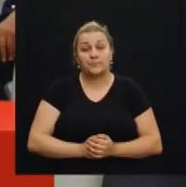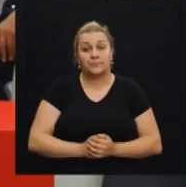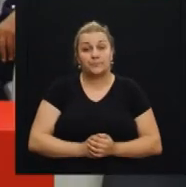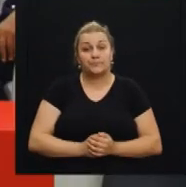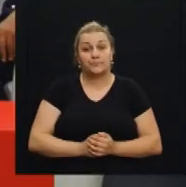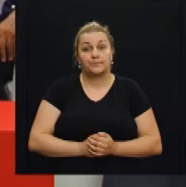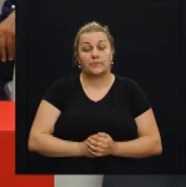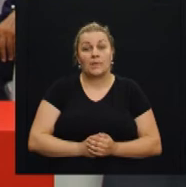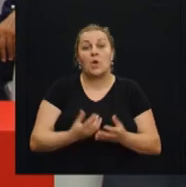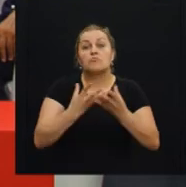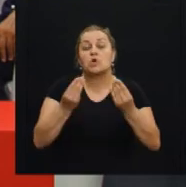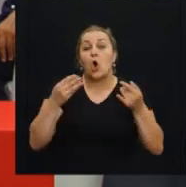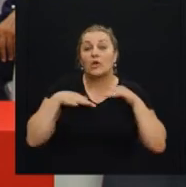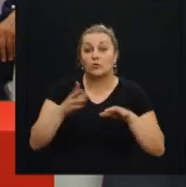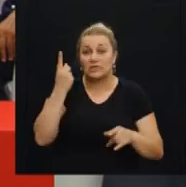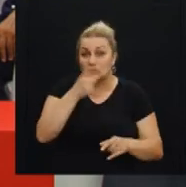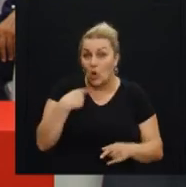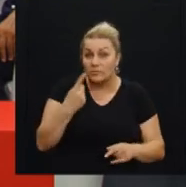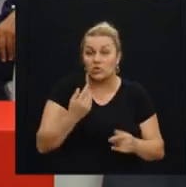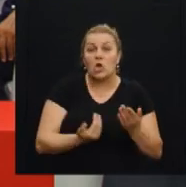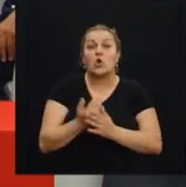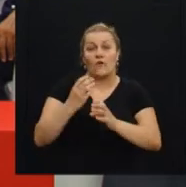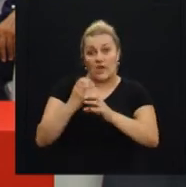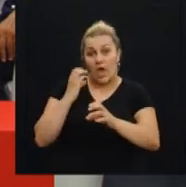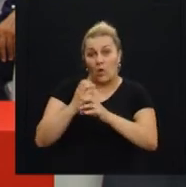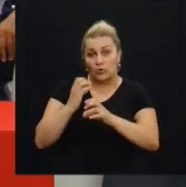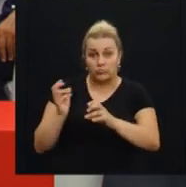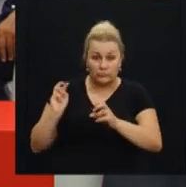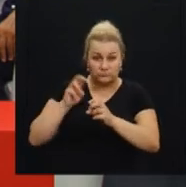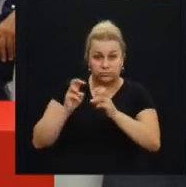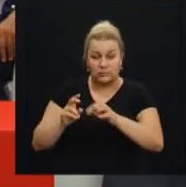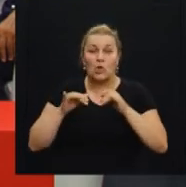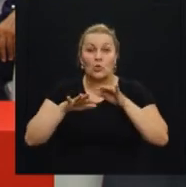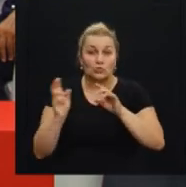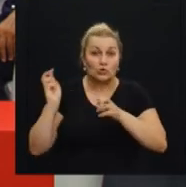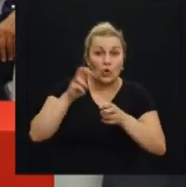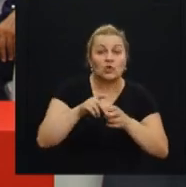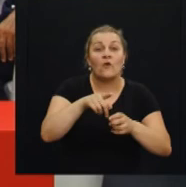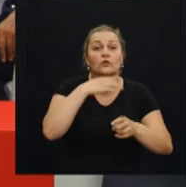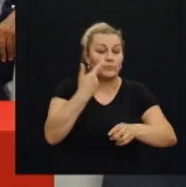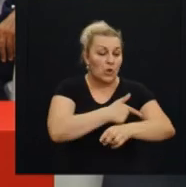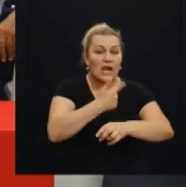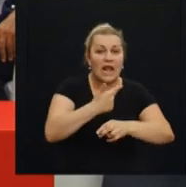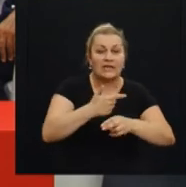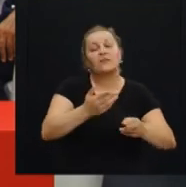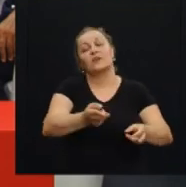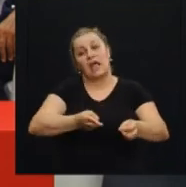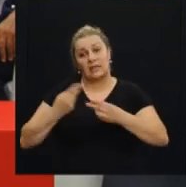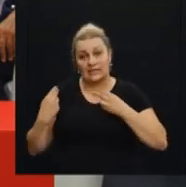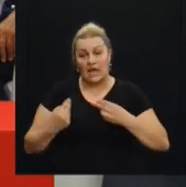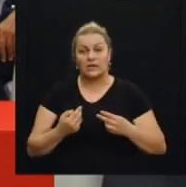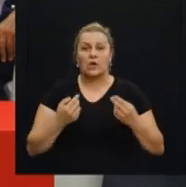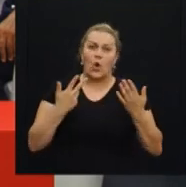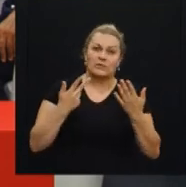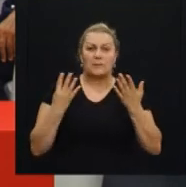su novi ljudi iz Omiša, novi autobusi, tako da smo povukli ove izranjavane. Bilo je tad 8-9